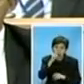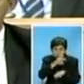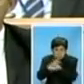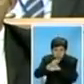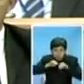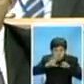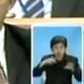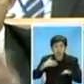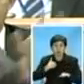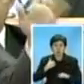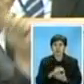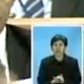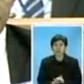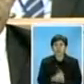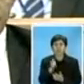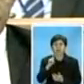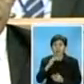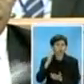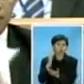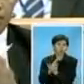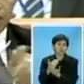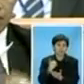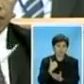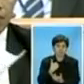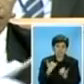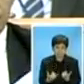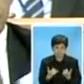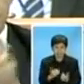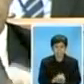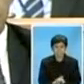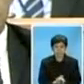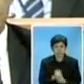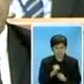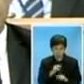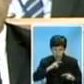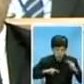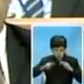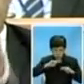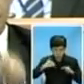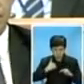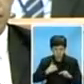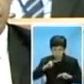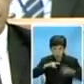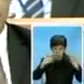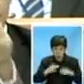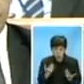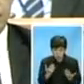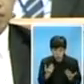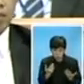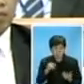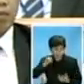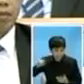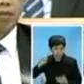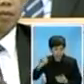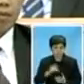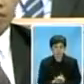าแฉอีกแต่สั่งหยุดเลยบอกว่าตอนนี้กำลังโดนตรวจสอบเสร็จเมื่อไหร่เดี๋ยวจะสั่ง